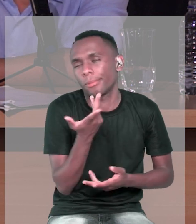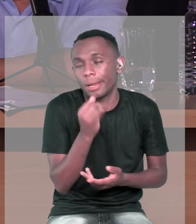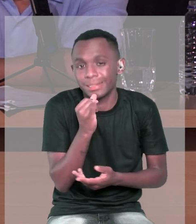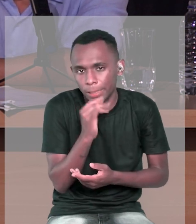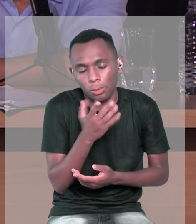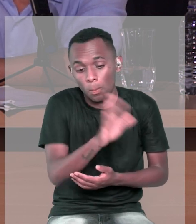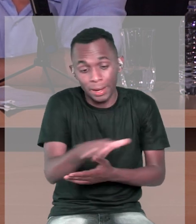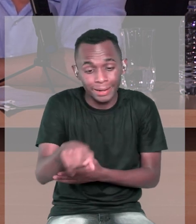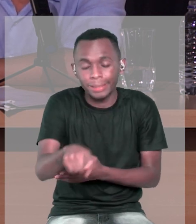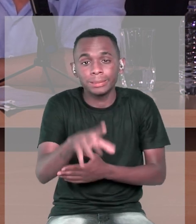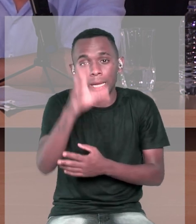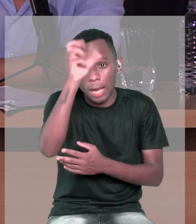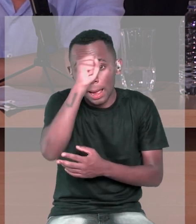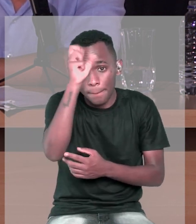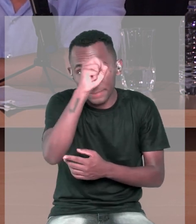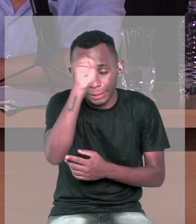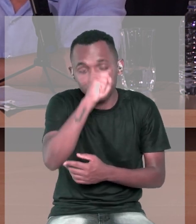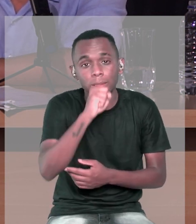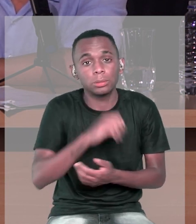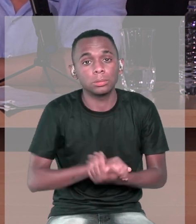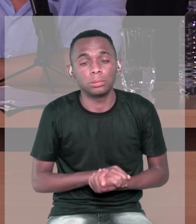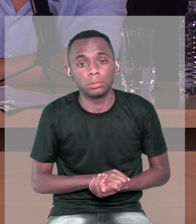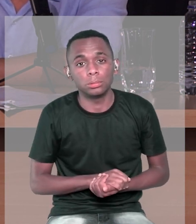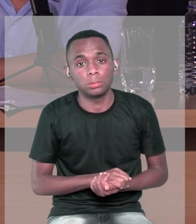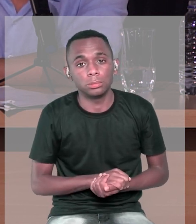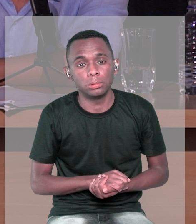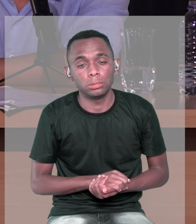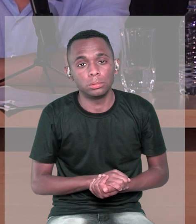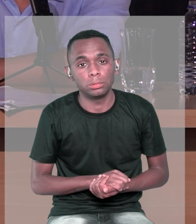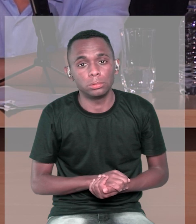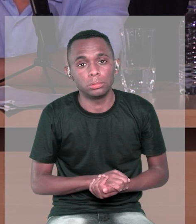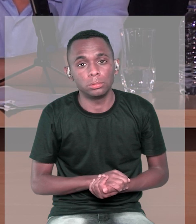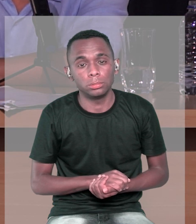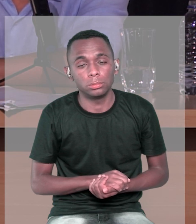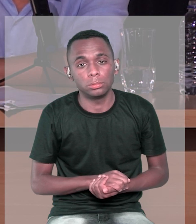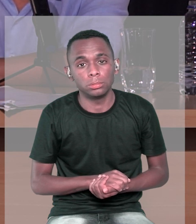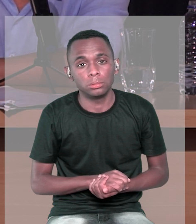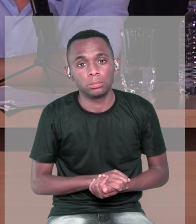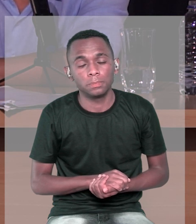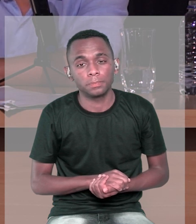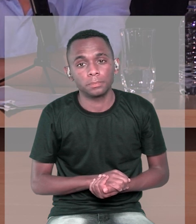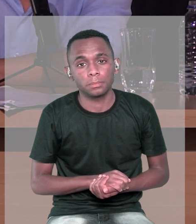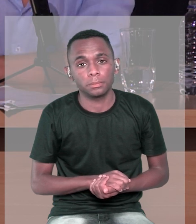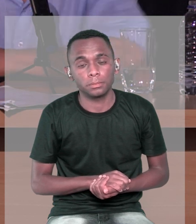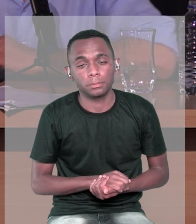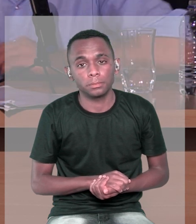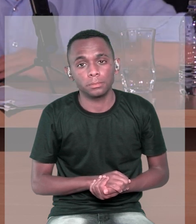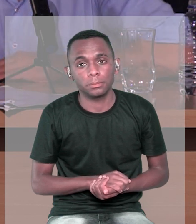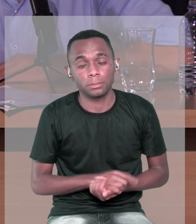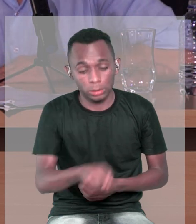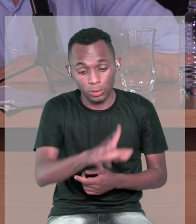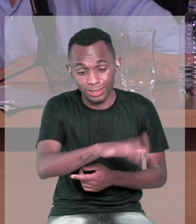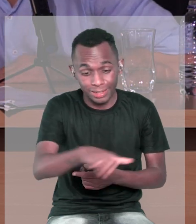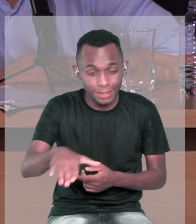exemplo de uma criança que está aprendendo a andar. Qui apprend à marcher, il s'approprie l'espace. Essa criança ela